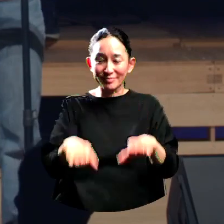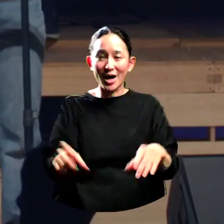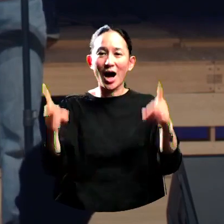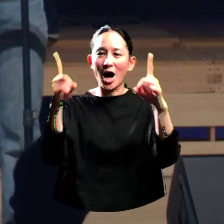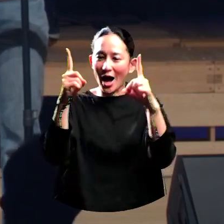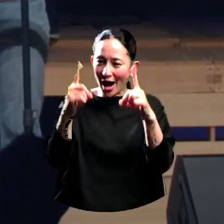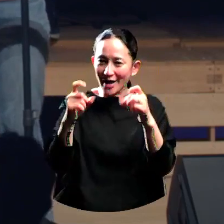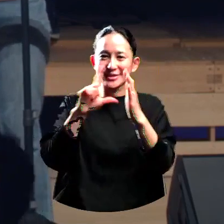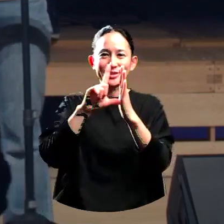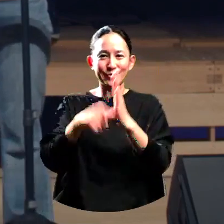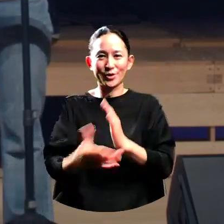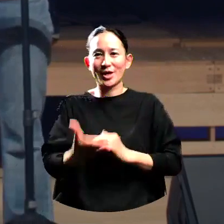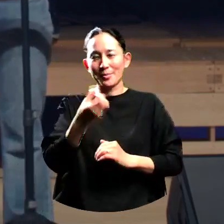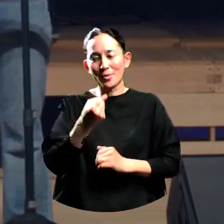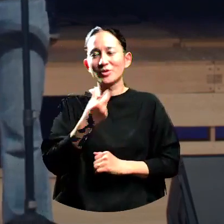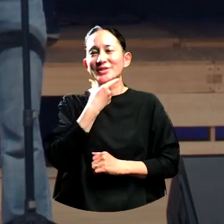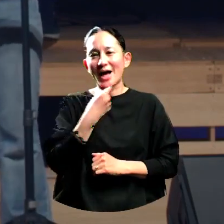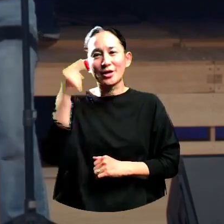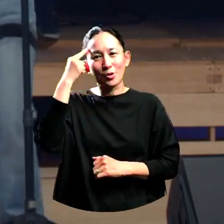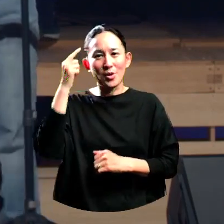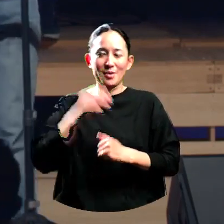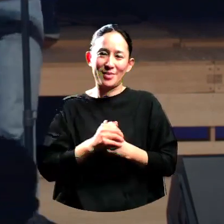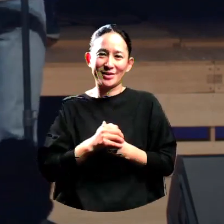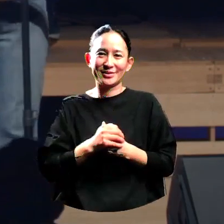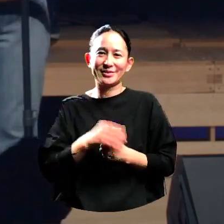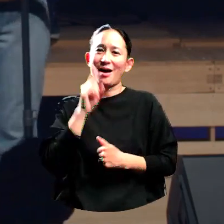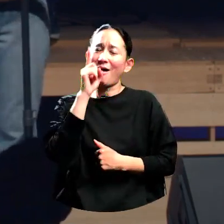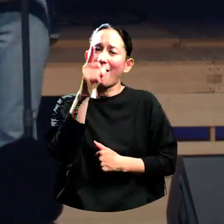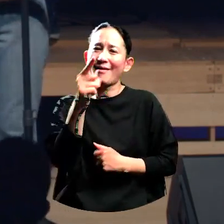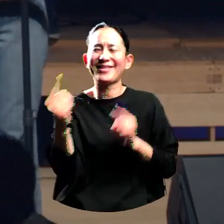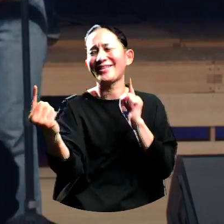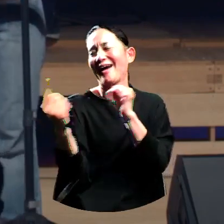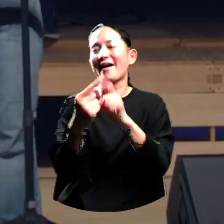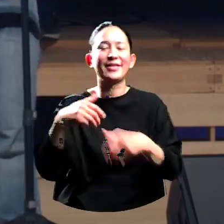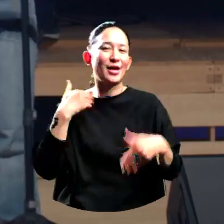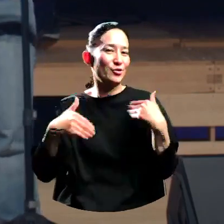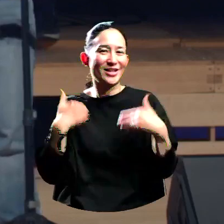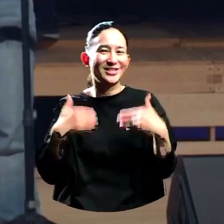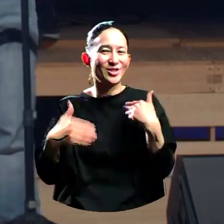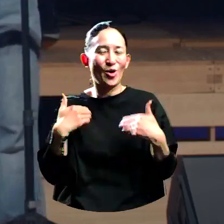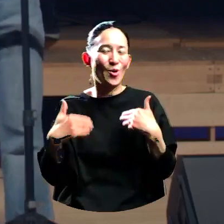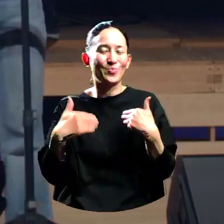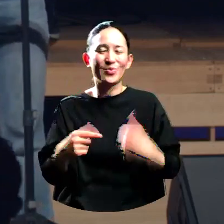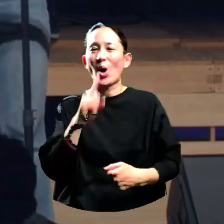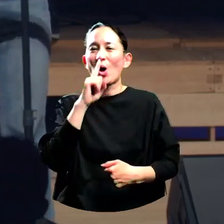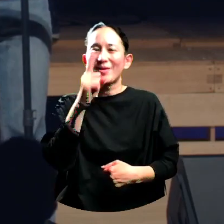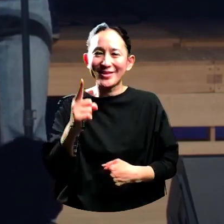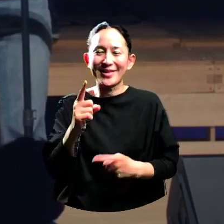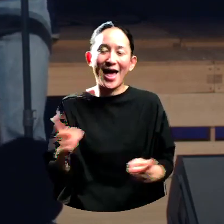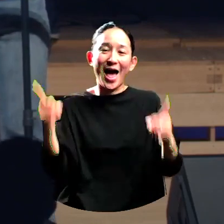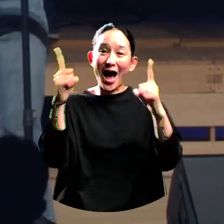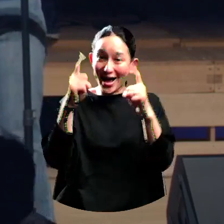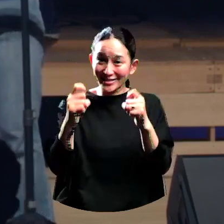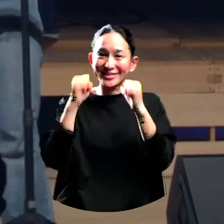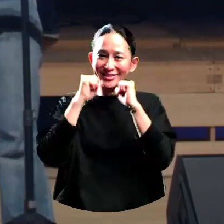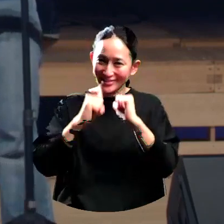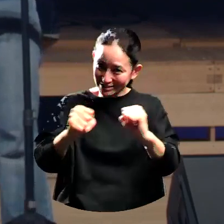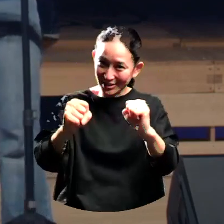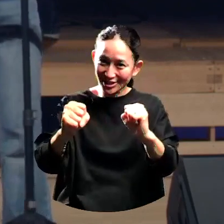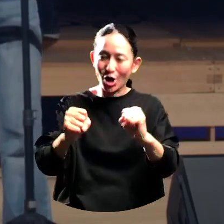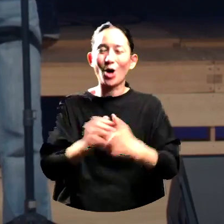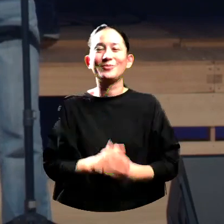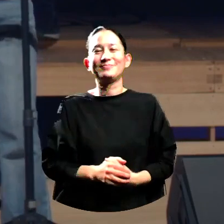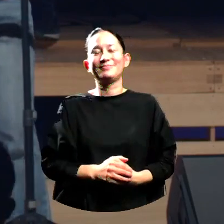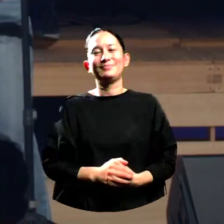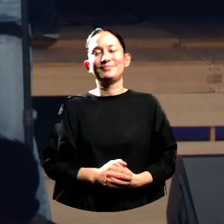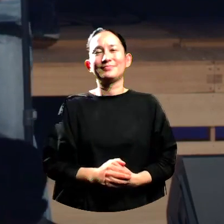するとき持ちましょう。 Let's take a moment to greet one another. あなたに会えて嬉しいよ。Good to see you. Happy Easter と言って挨拶しましょう。 So let's